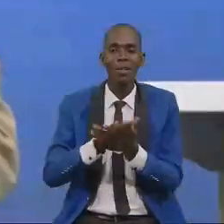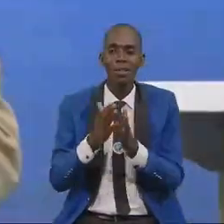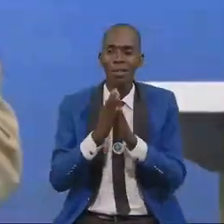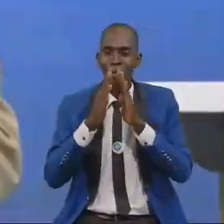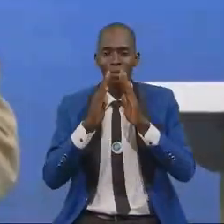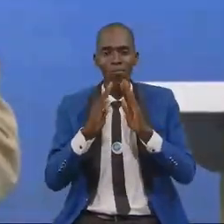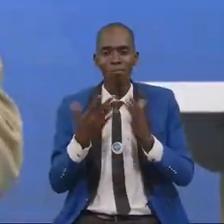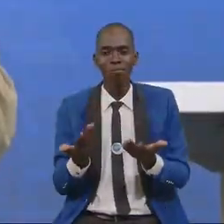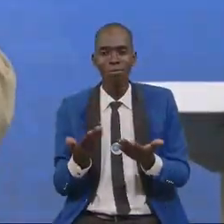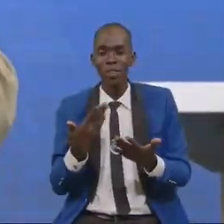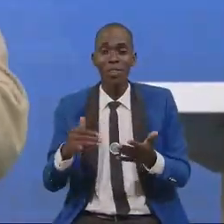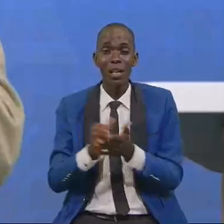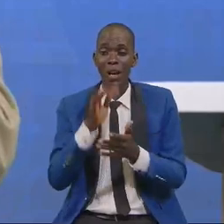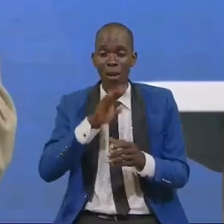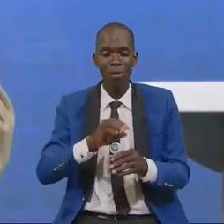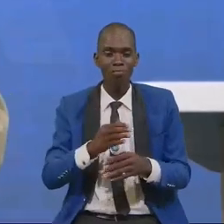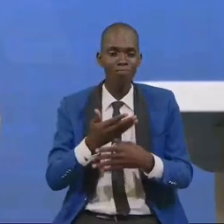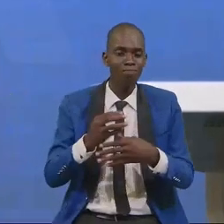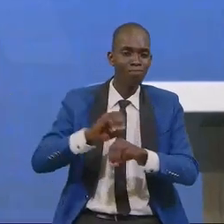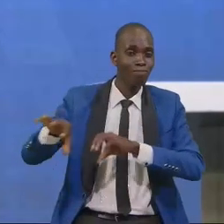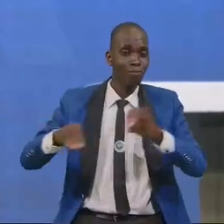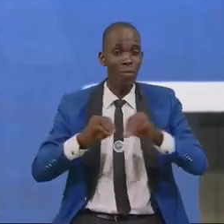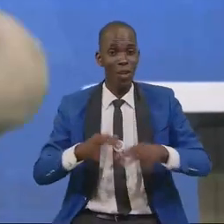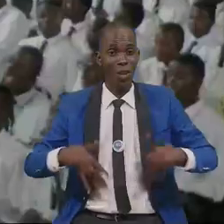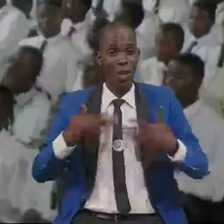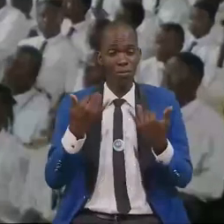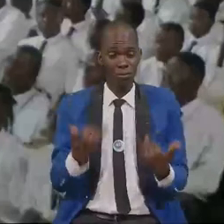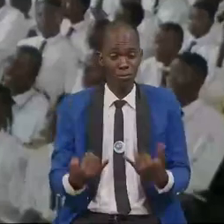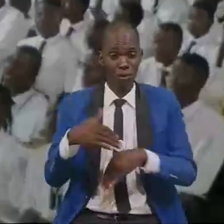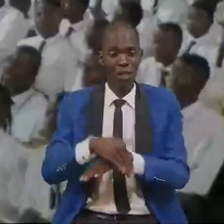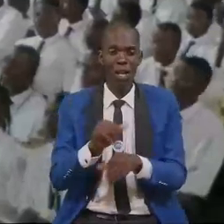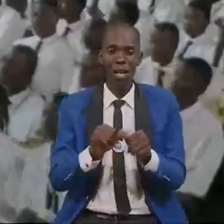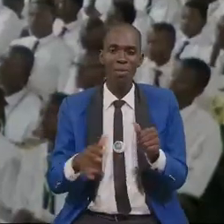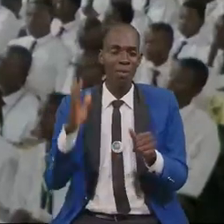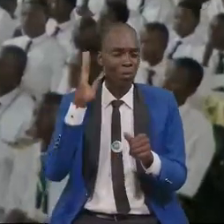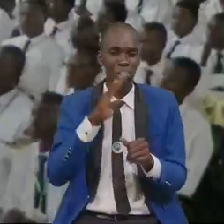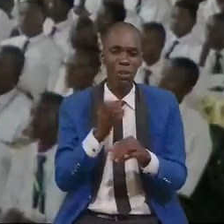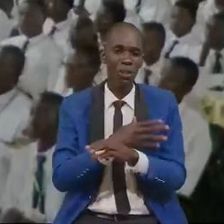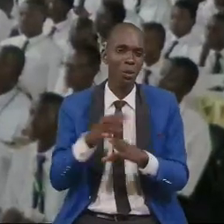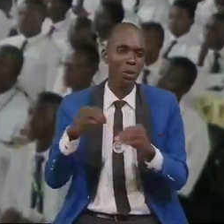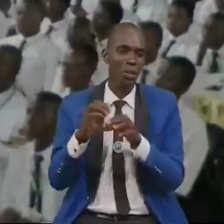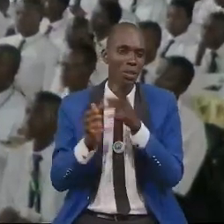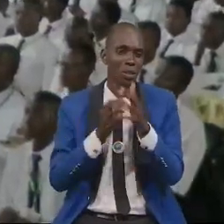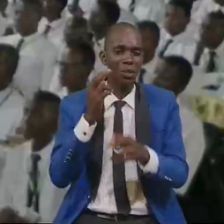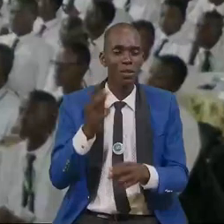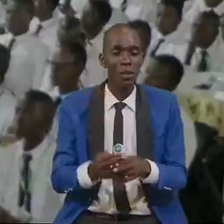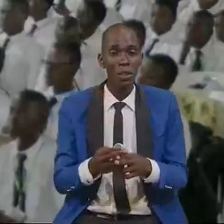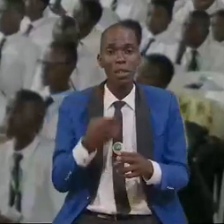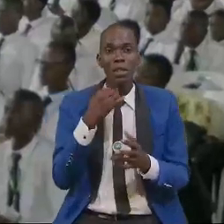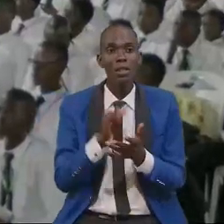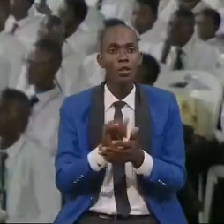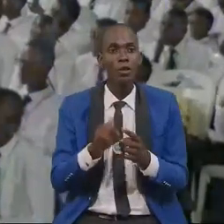ce qui est dispersait dans ta vie tout va disparaître on dit mettre de